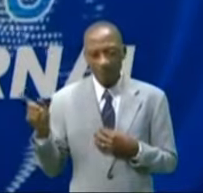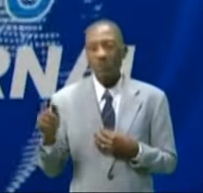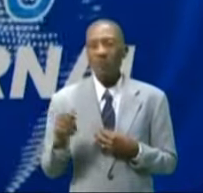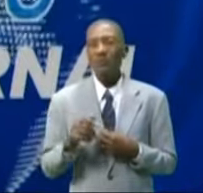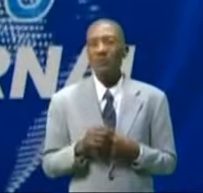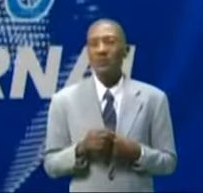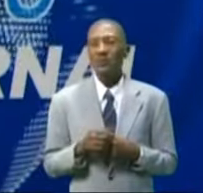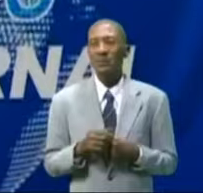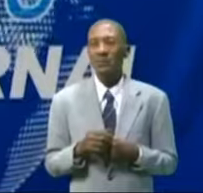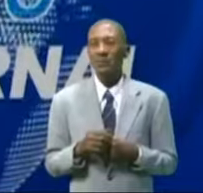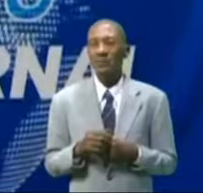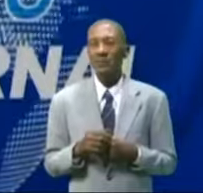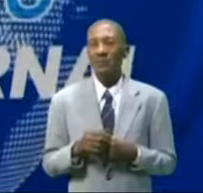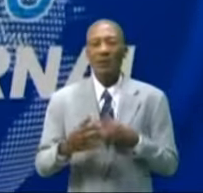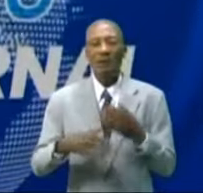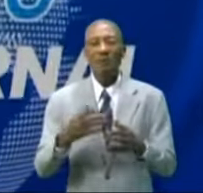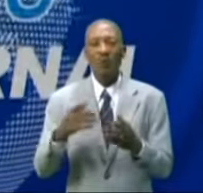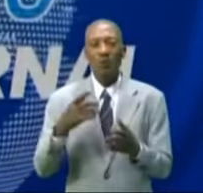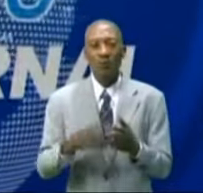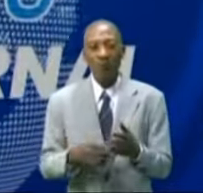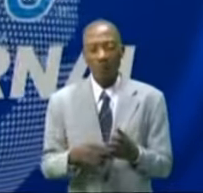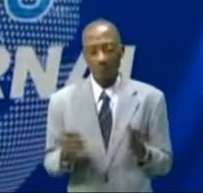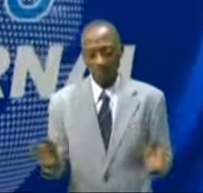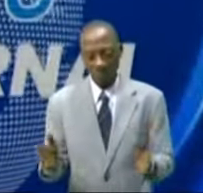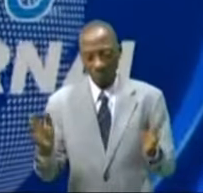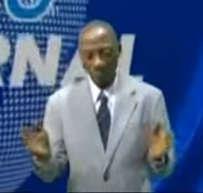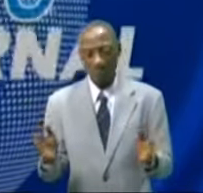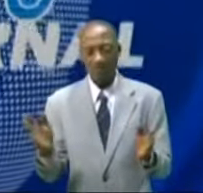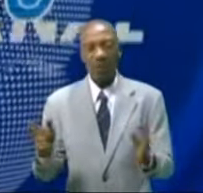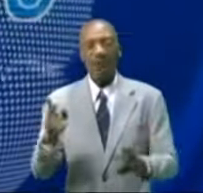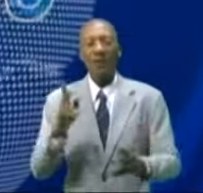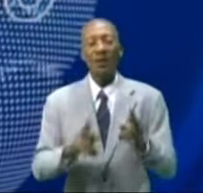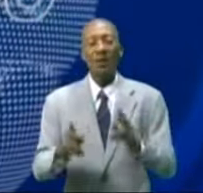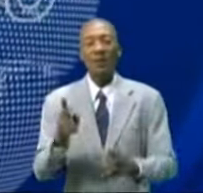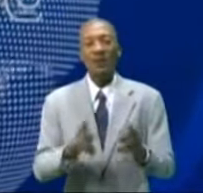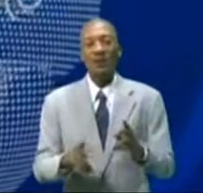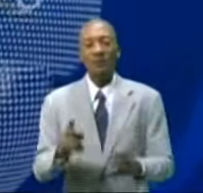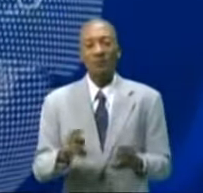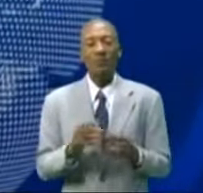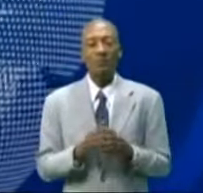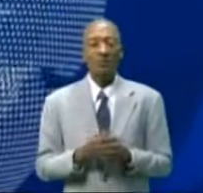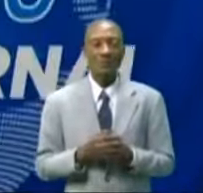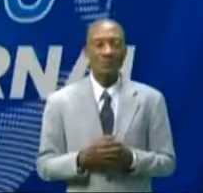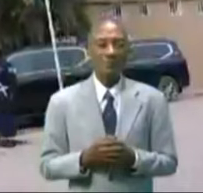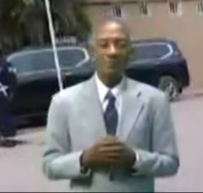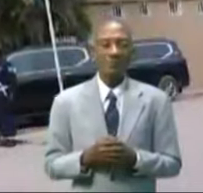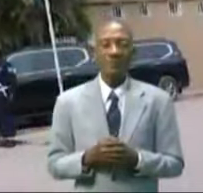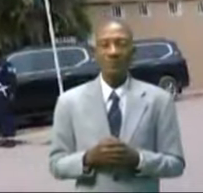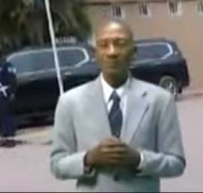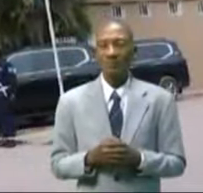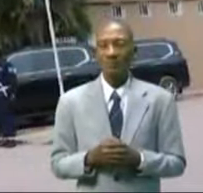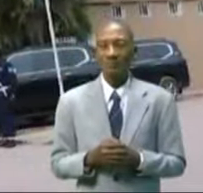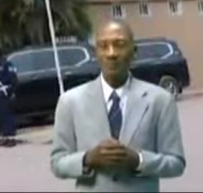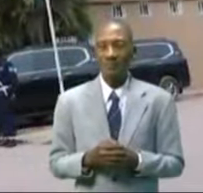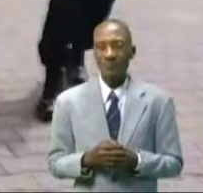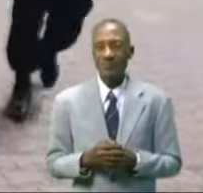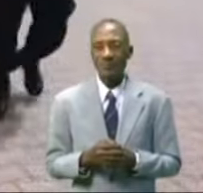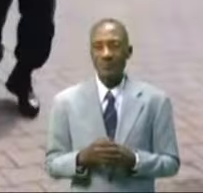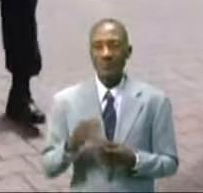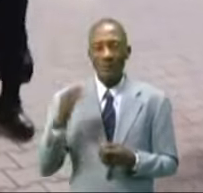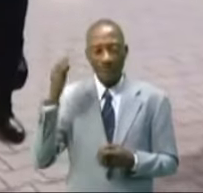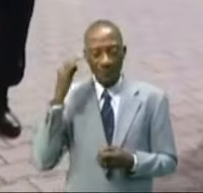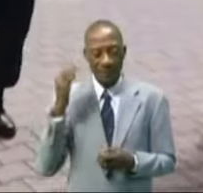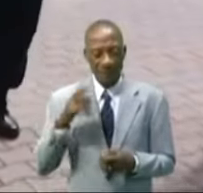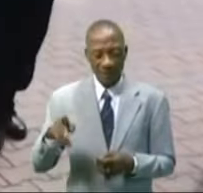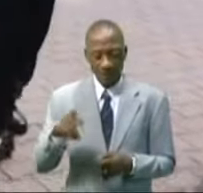pour l'exercice 2023. On fait le point avec Nancy Poba Moutaba. C'est le ministre provincial des